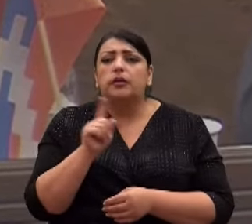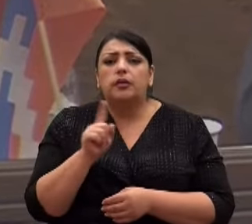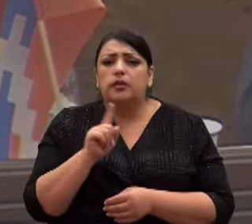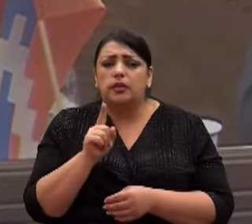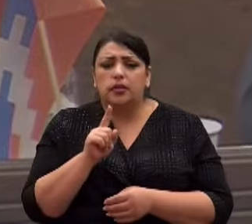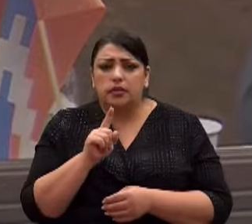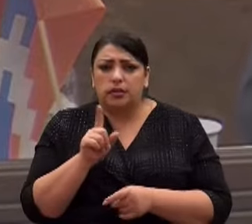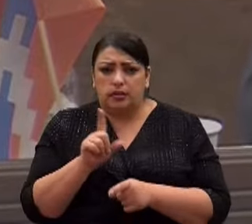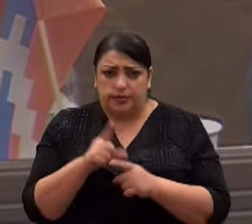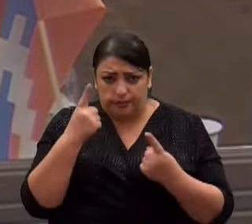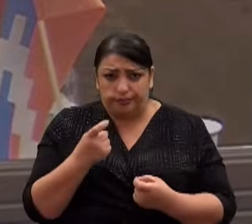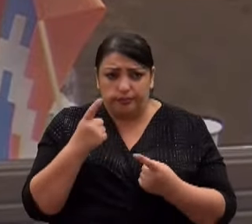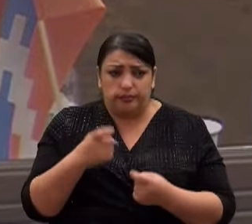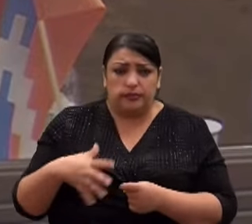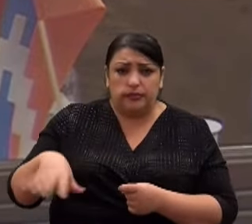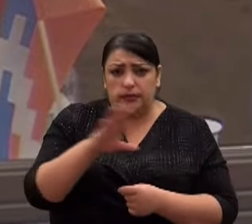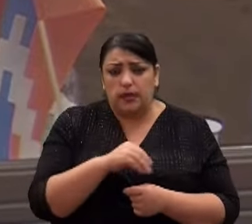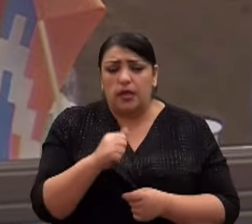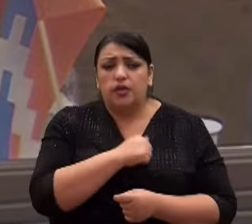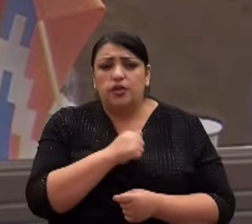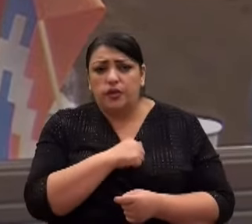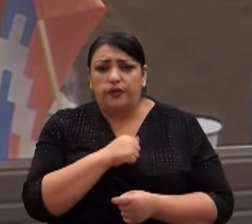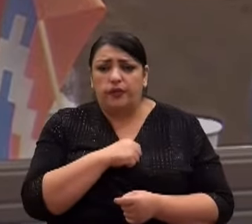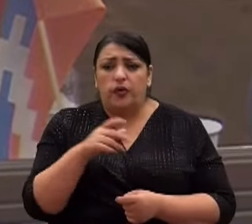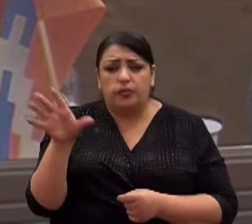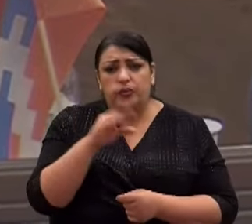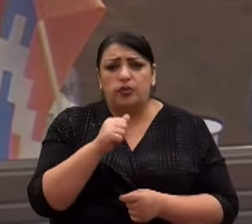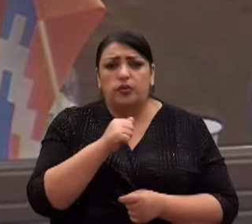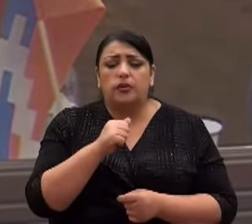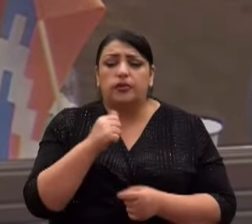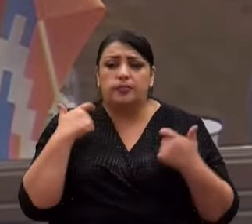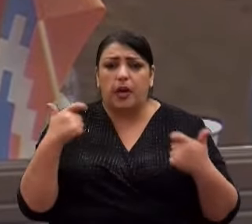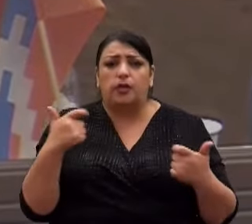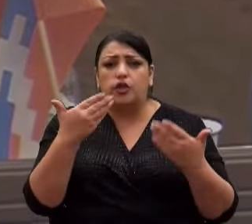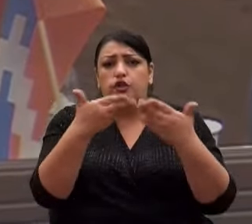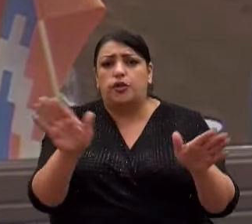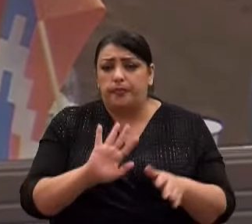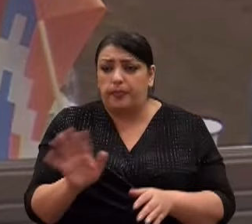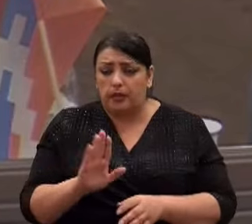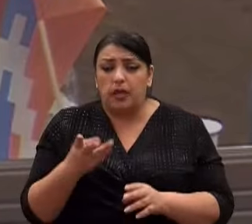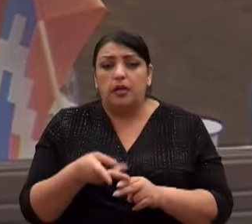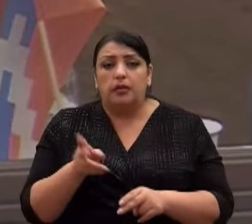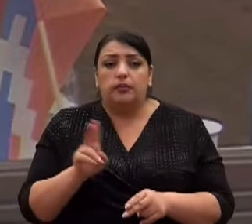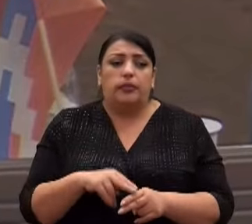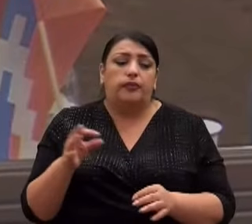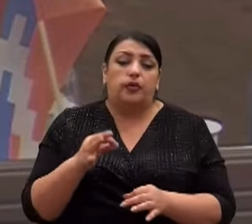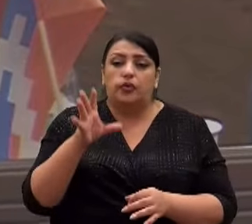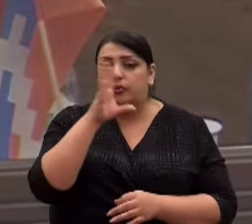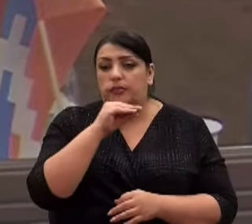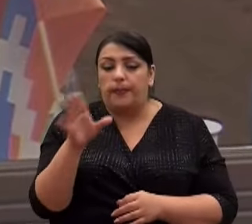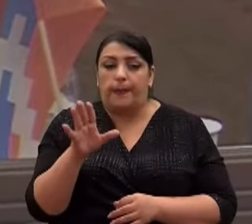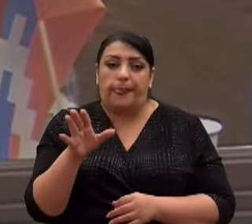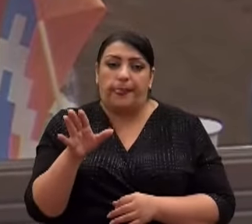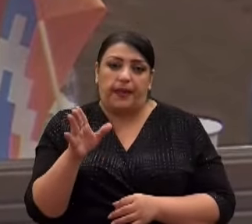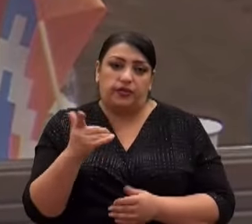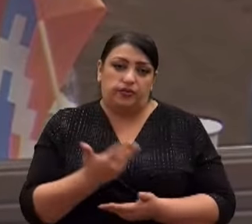էր կախում, հա տեսեք զինապահեստերի դռները, այդ սրիկա սպաները չեն բացել, դրա համար էլ զենք չեն ունեցել։